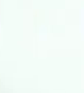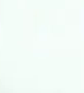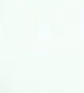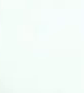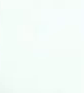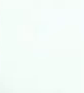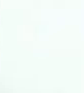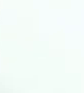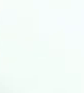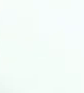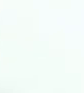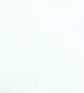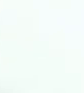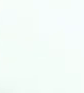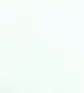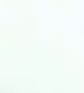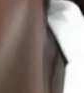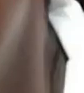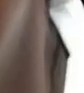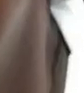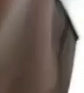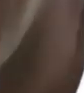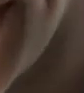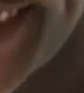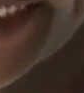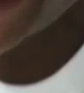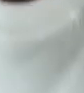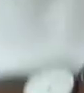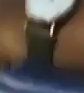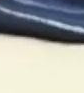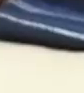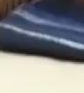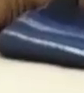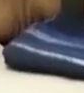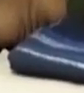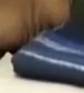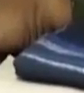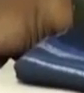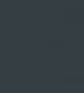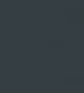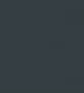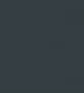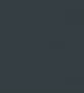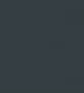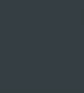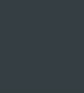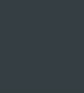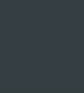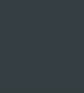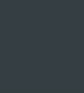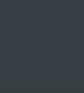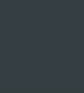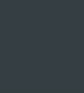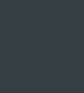katika daftari la kudumu la wapiga kura. Kumbuka, kadi yako ni kura yako. Nenda kajiandikishe. Tangazo la